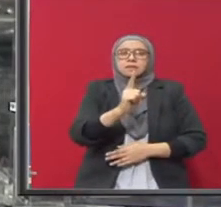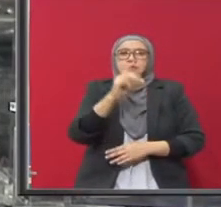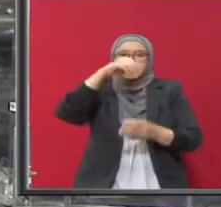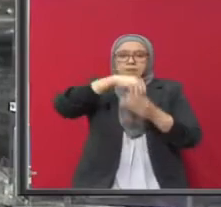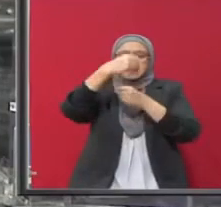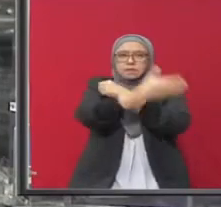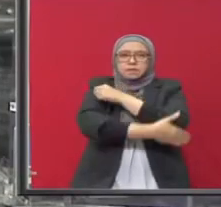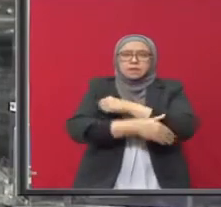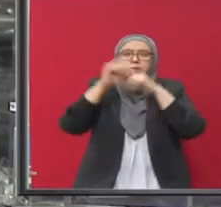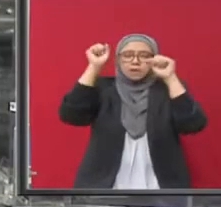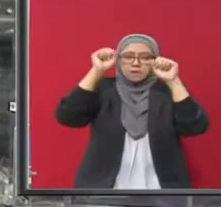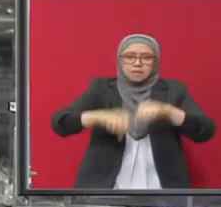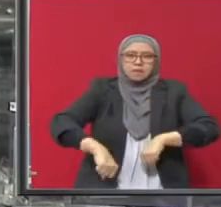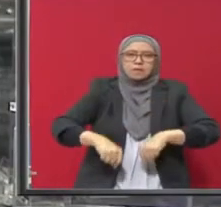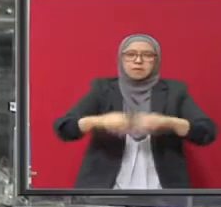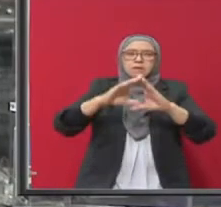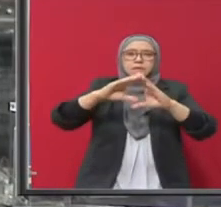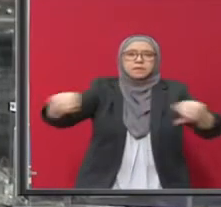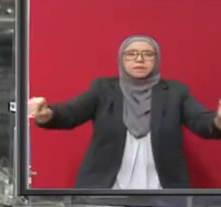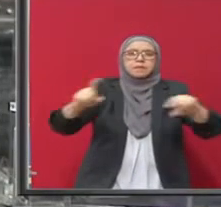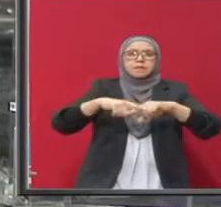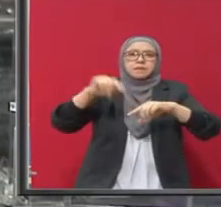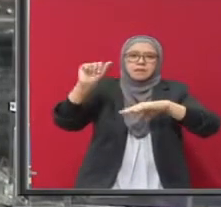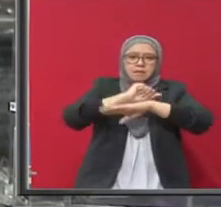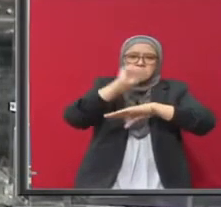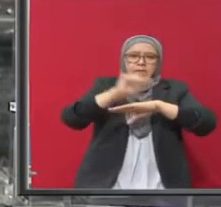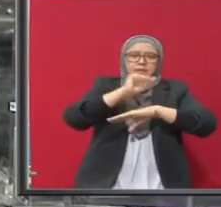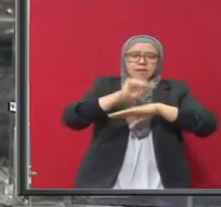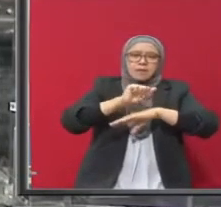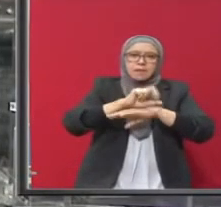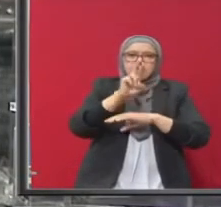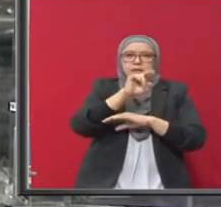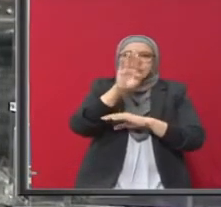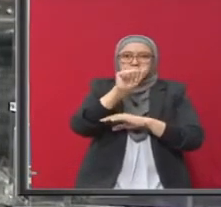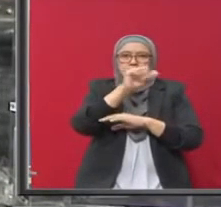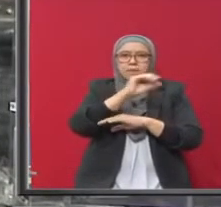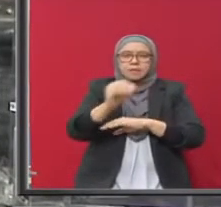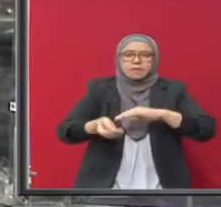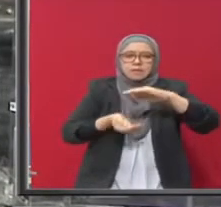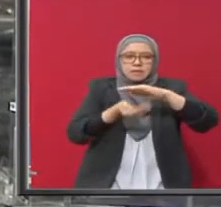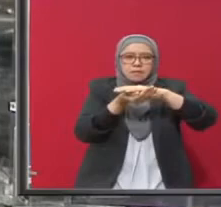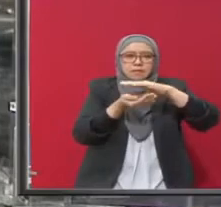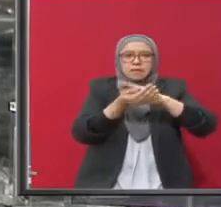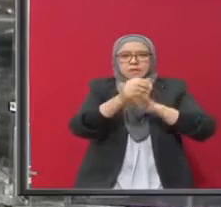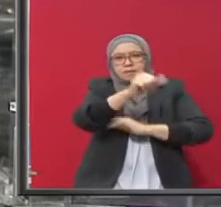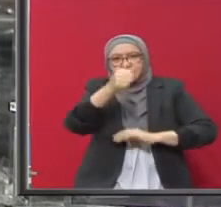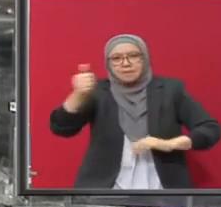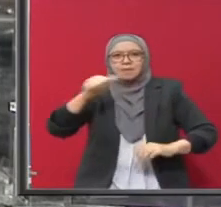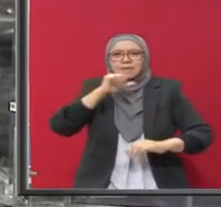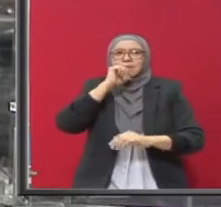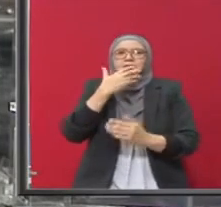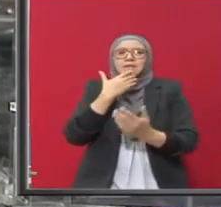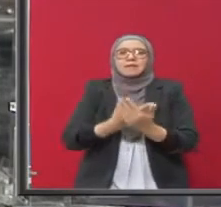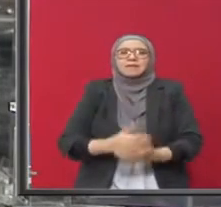mampu melenyapkan amalan riba, rasuah dan pelbagai amalan yang tidak sihat.